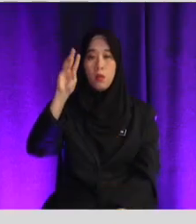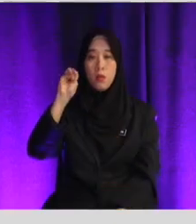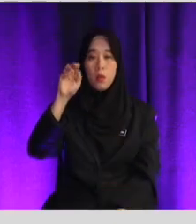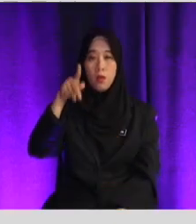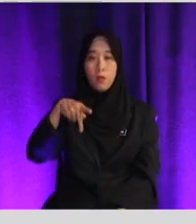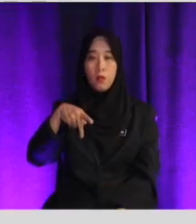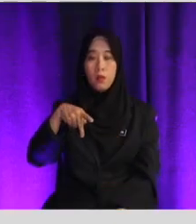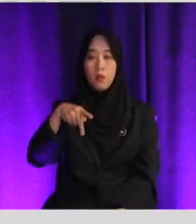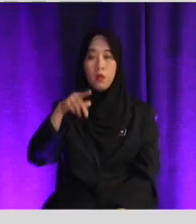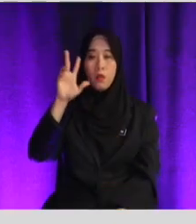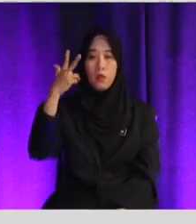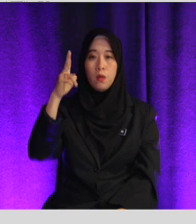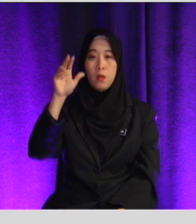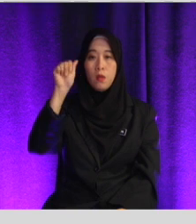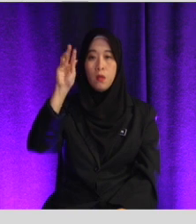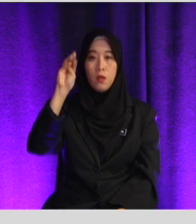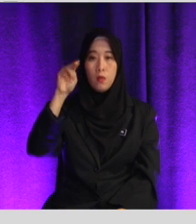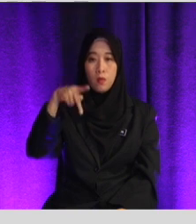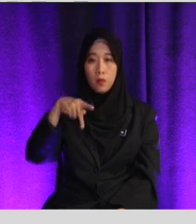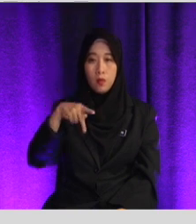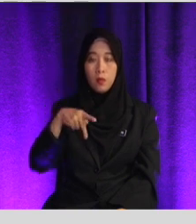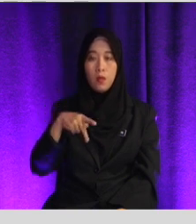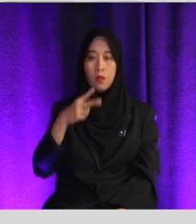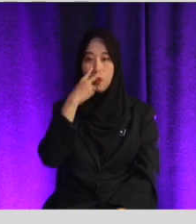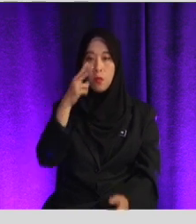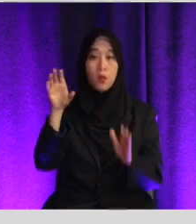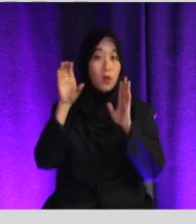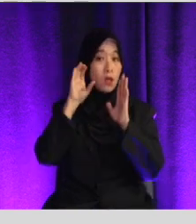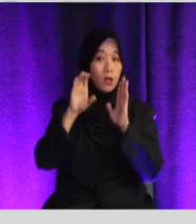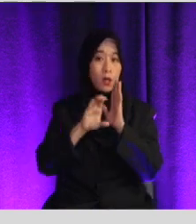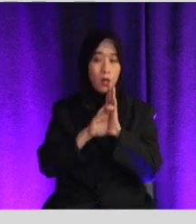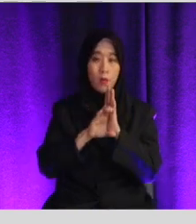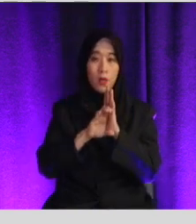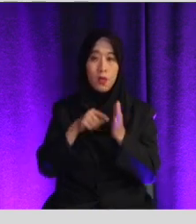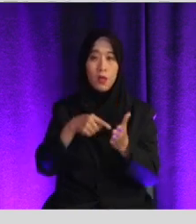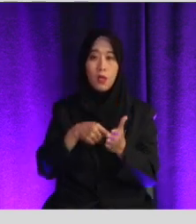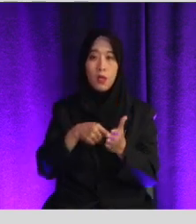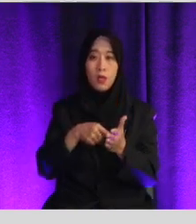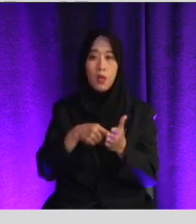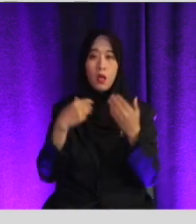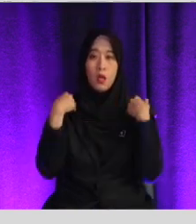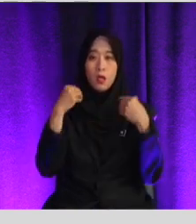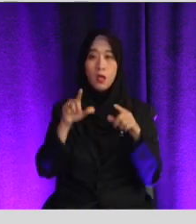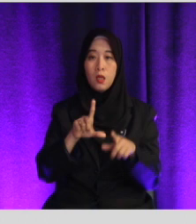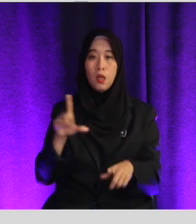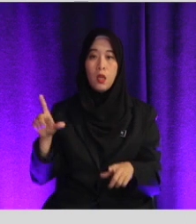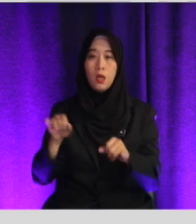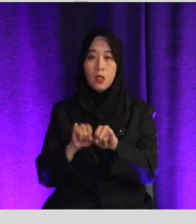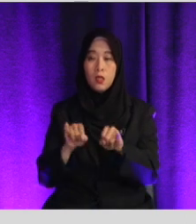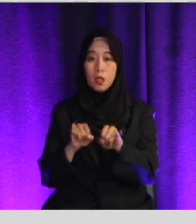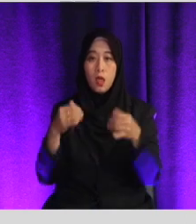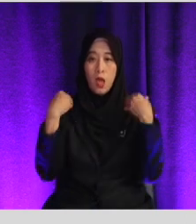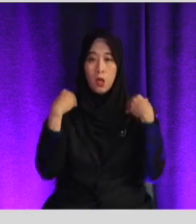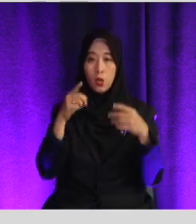13 ampere. Okey, saya kongsikan gambar seterusnya. Okey, yang ini pula adalah jernih. Okey, kemudian ada juga